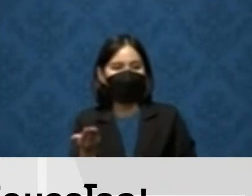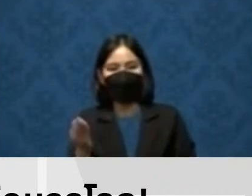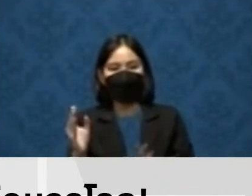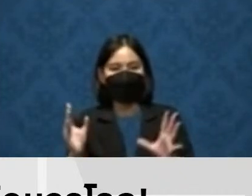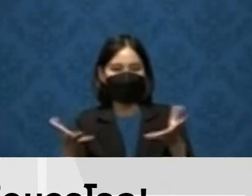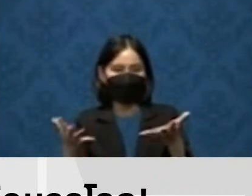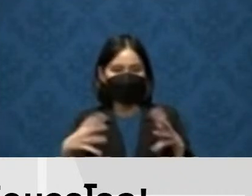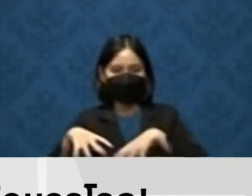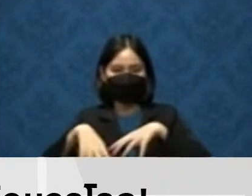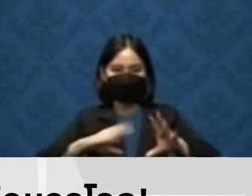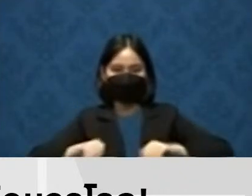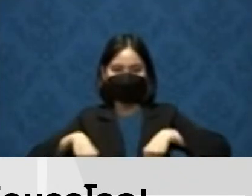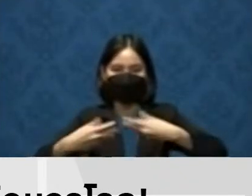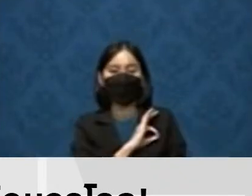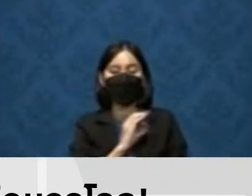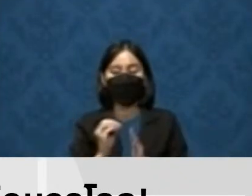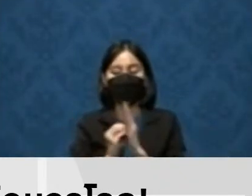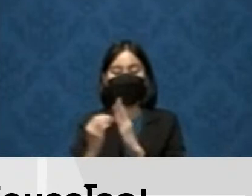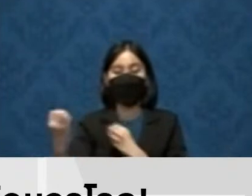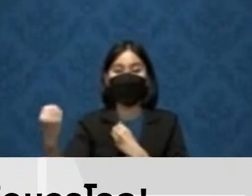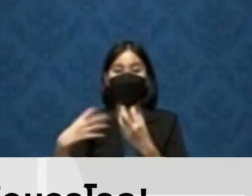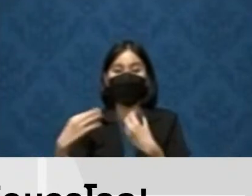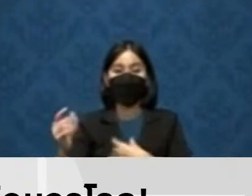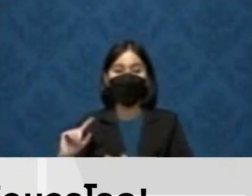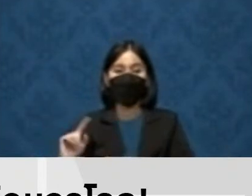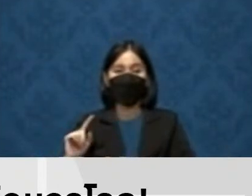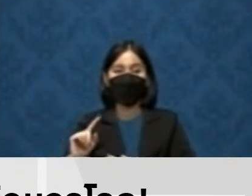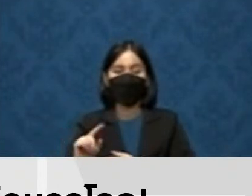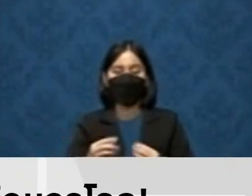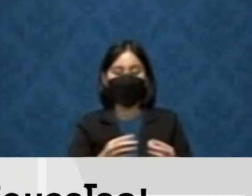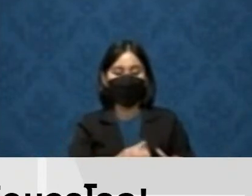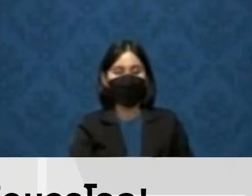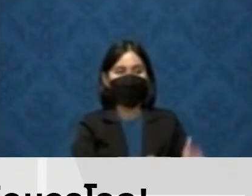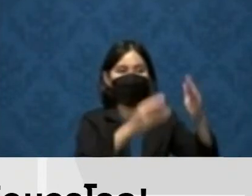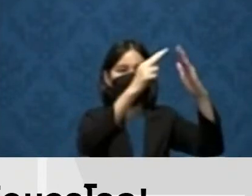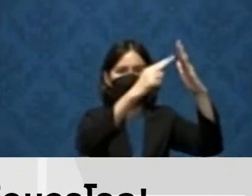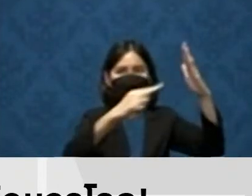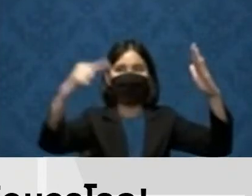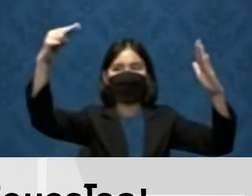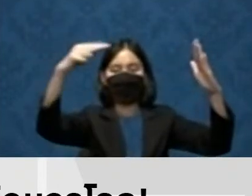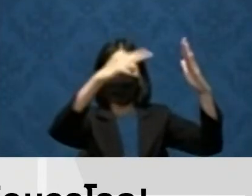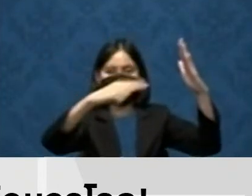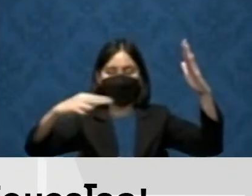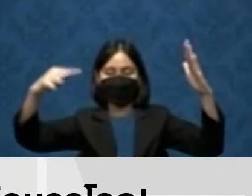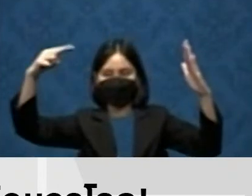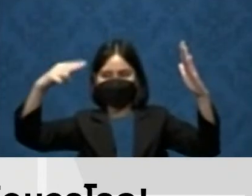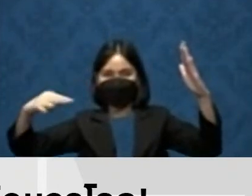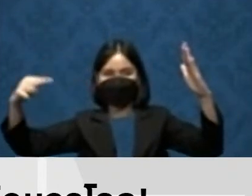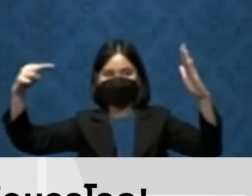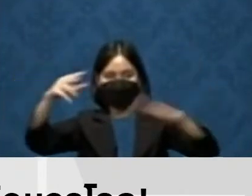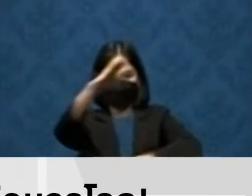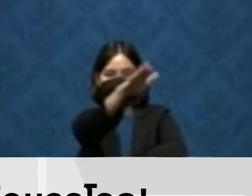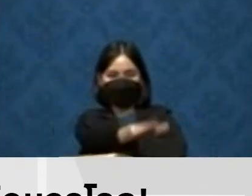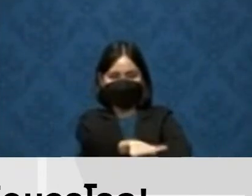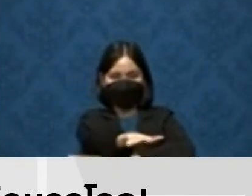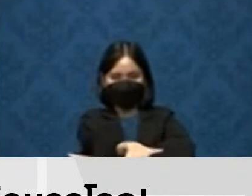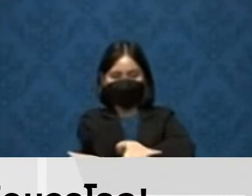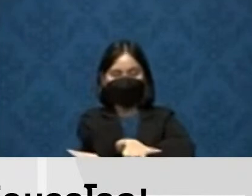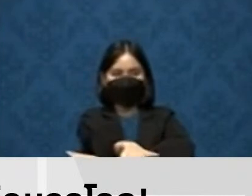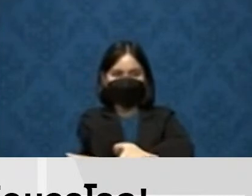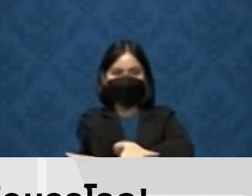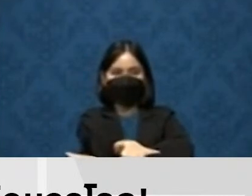ให้กับพี่น้องประชาชนได้ชมไอ้สายโทรคมนาคมมันวงไว้โดยเฉพาะตามสี่แยกหน้าปากกรอก